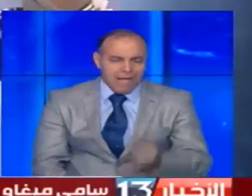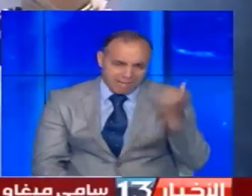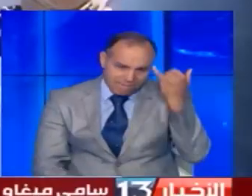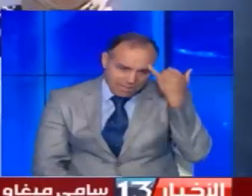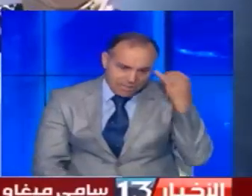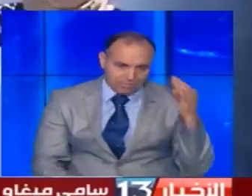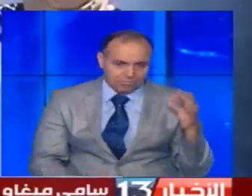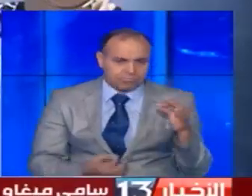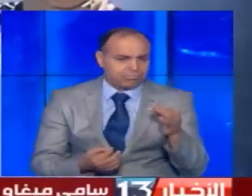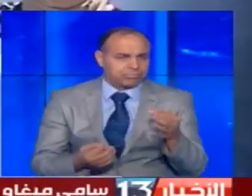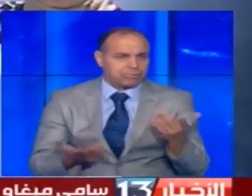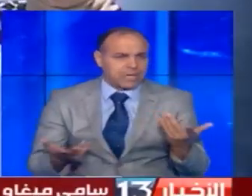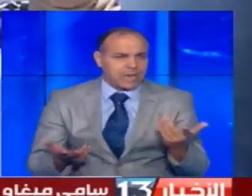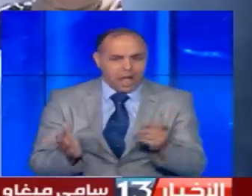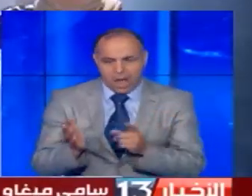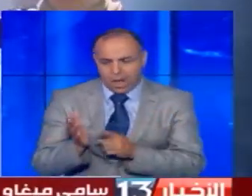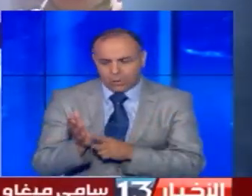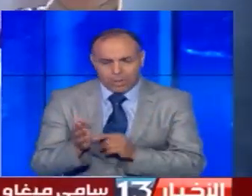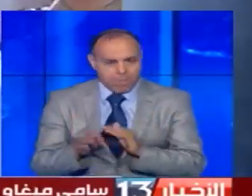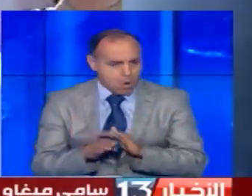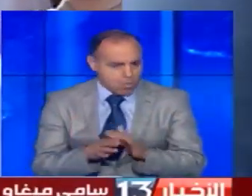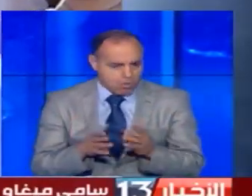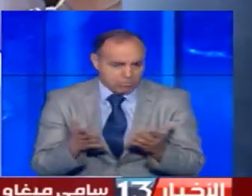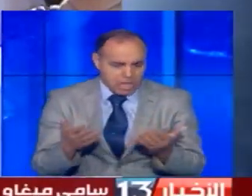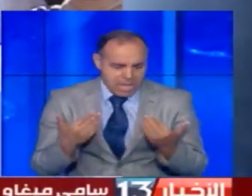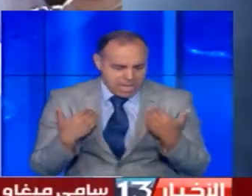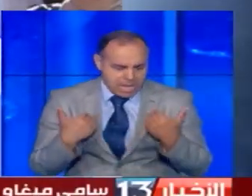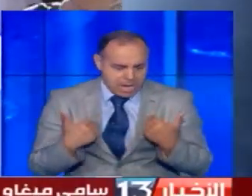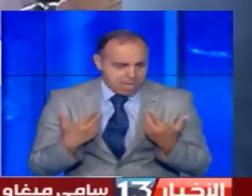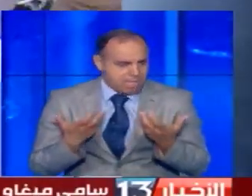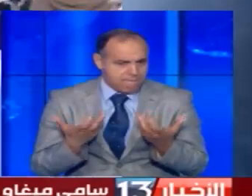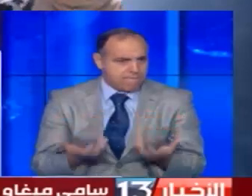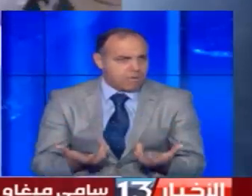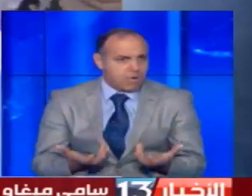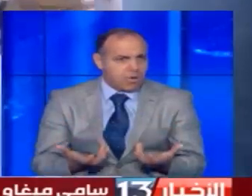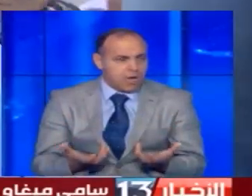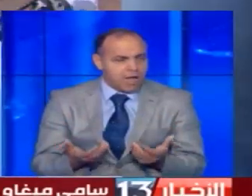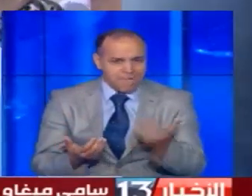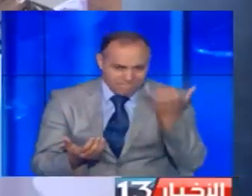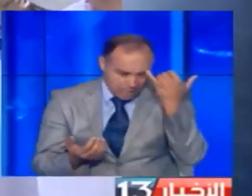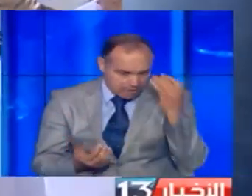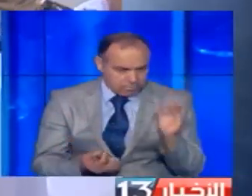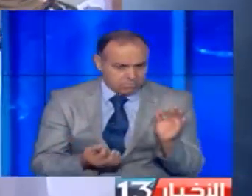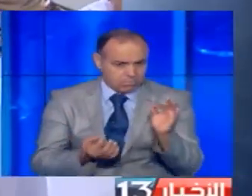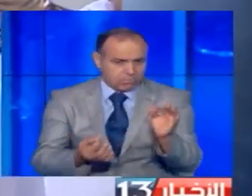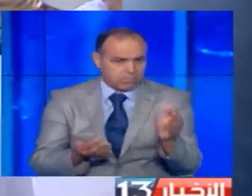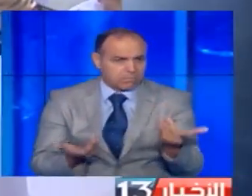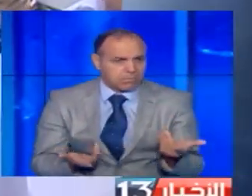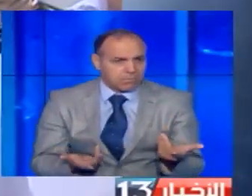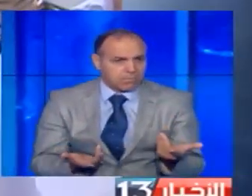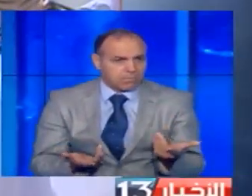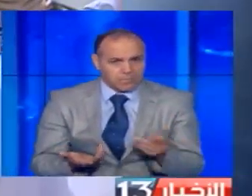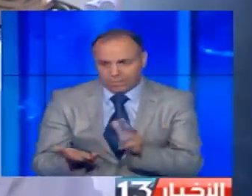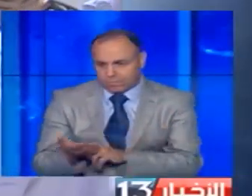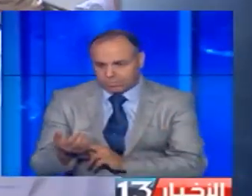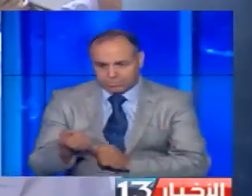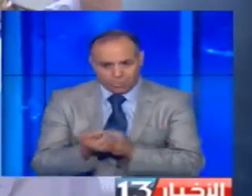على معايير موضوعيه احنا ما بين تفعيل